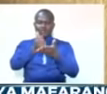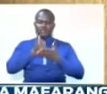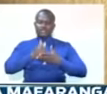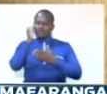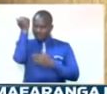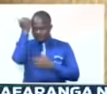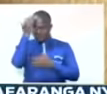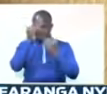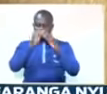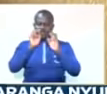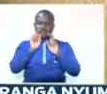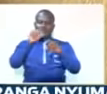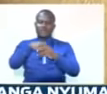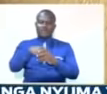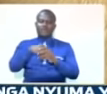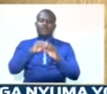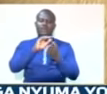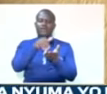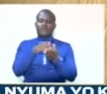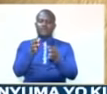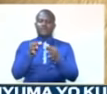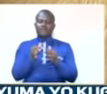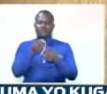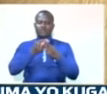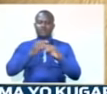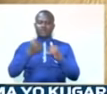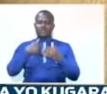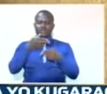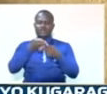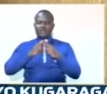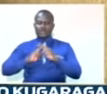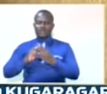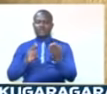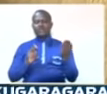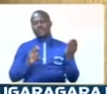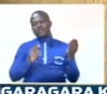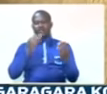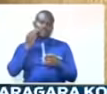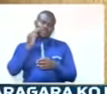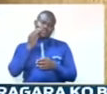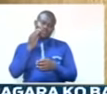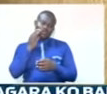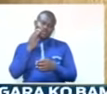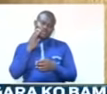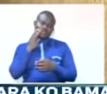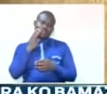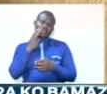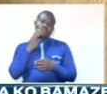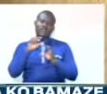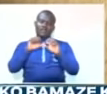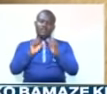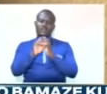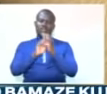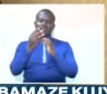kugira ngo njye mu bigo by'imari nguze njye muri banke ubu mfite inguzanyo ya miliyoni nafashe ku itariki